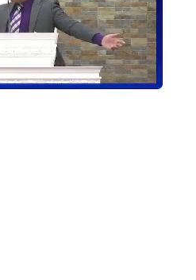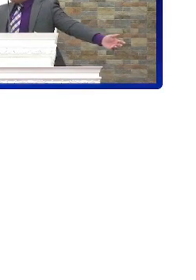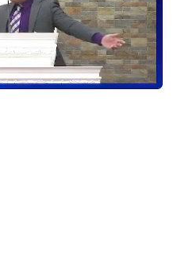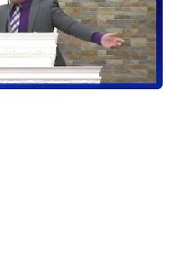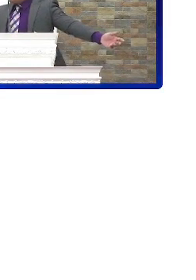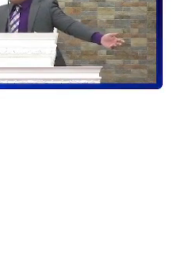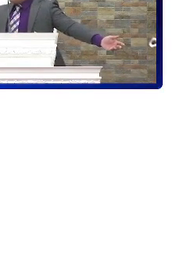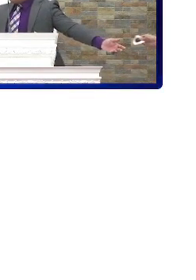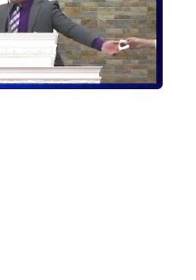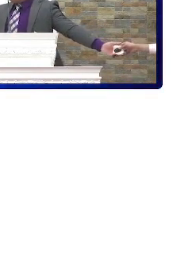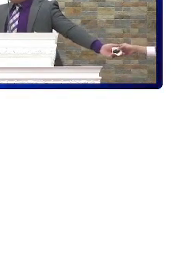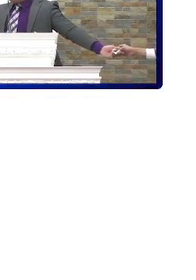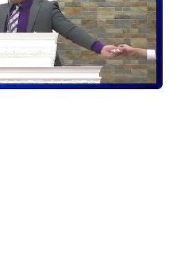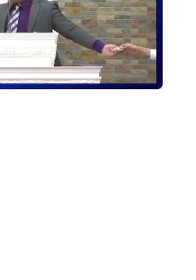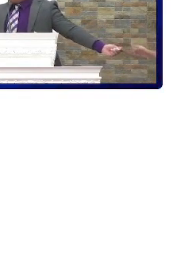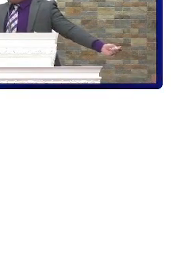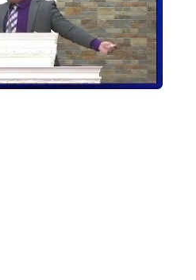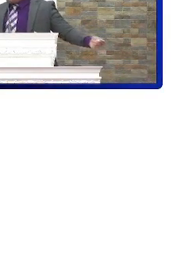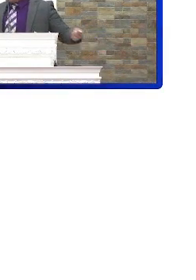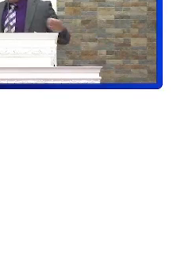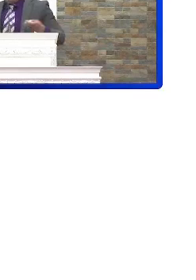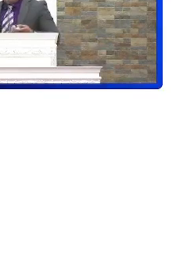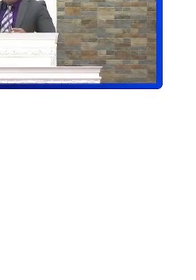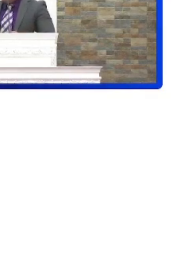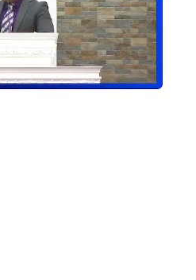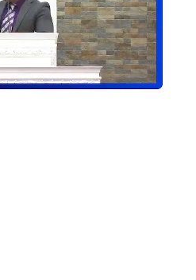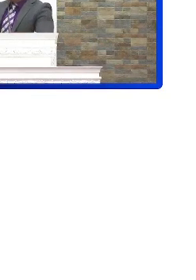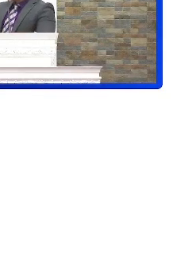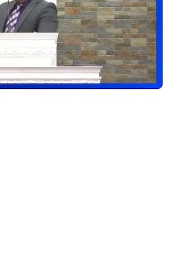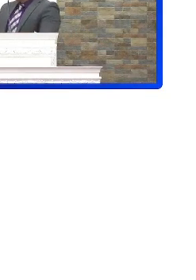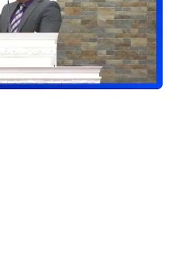Muli sa station ni Sir Ted Bardeen. Magandang umaga.